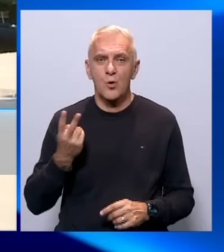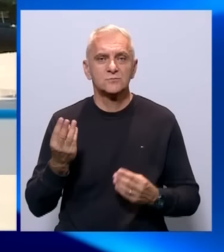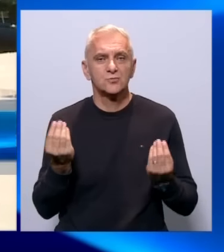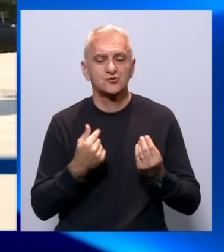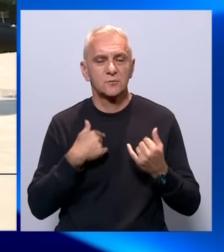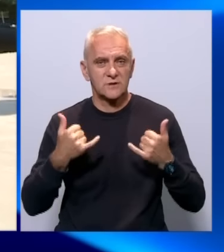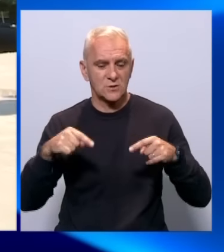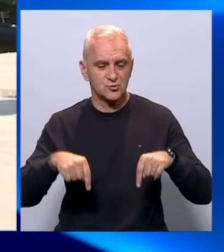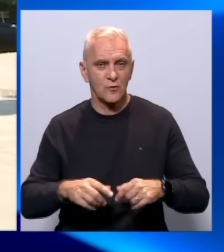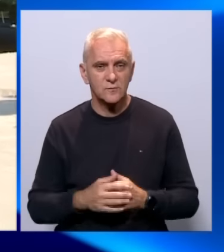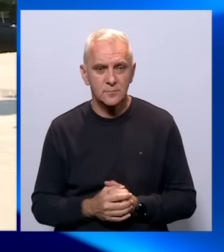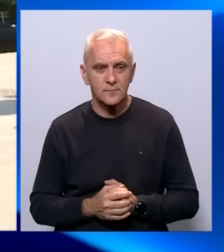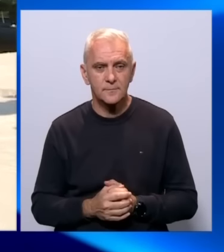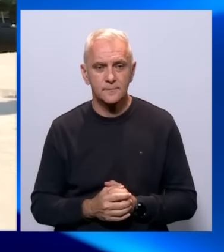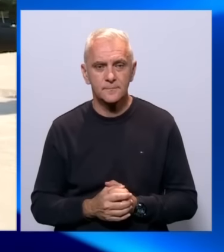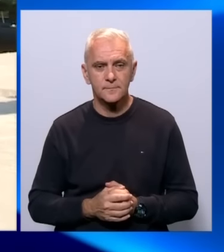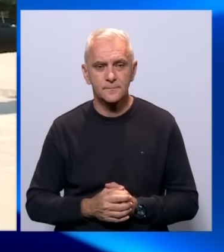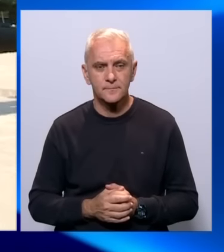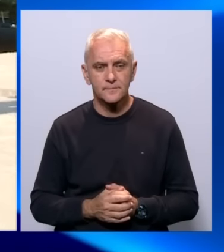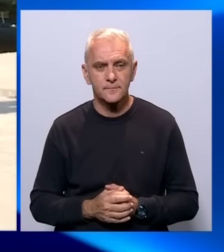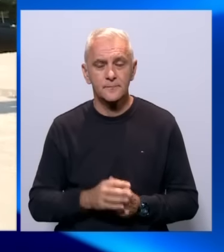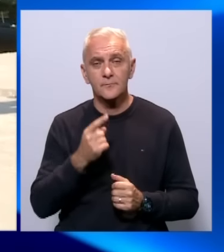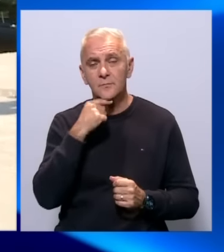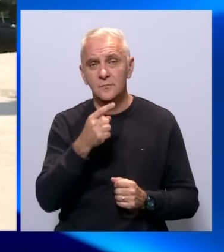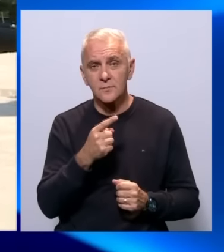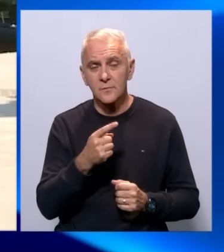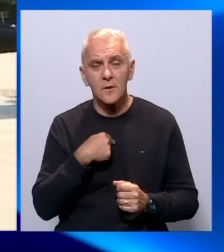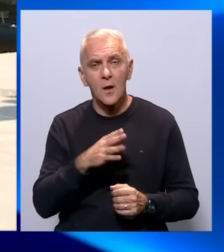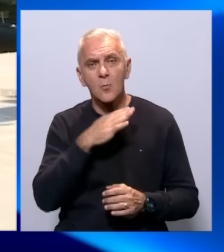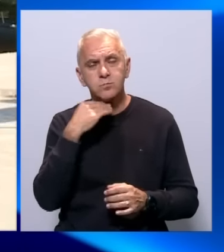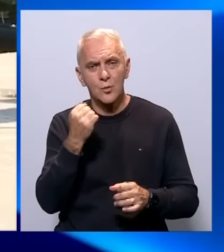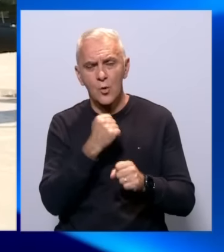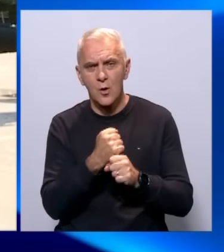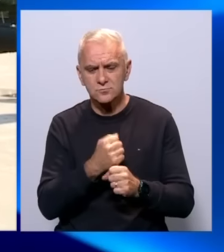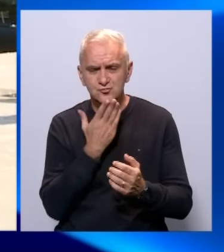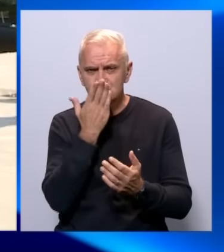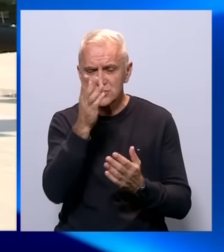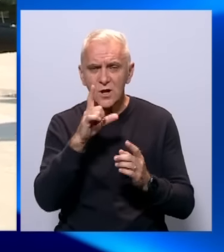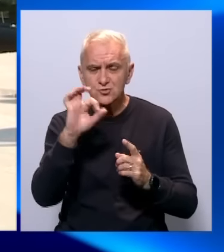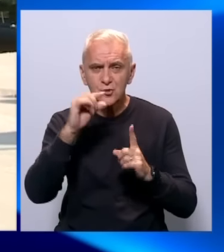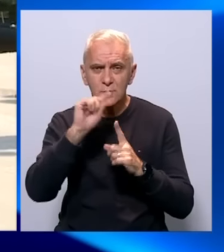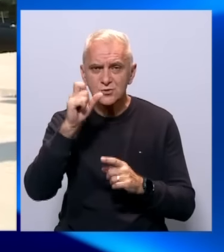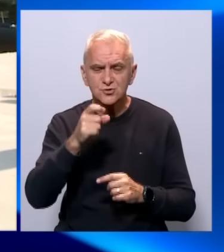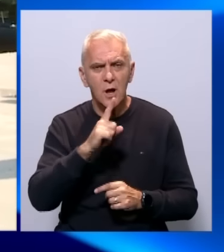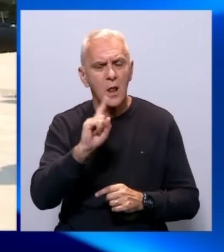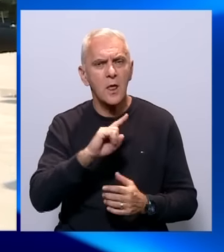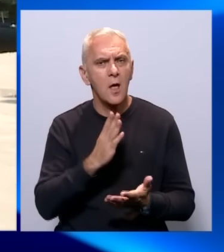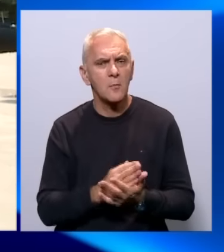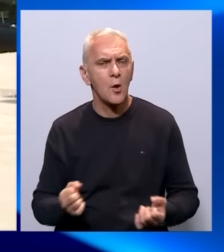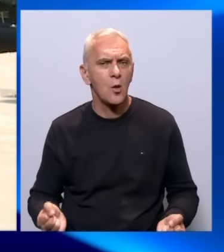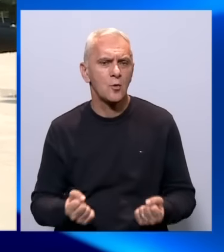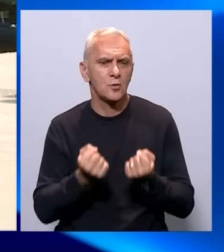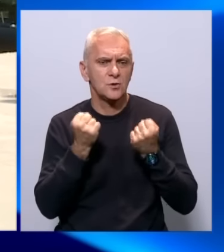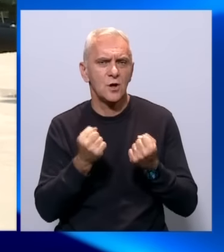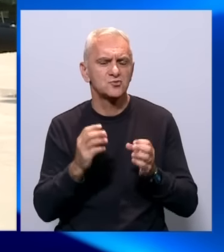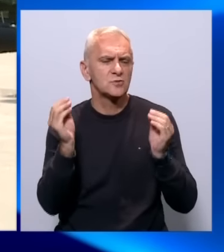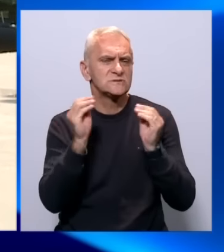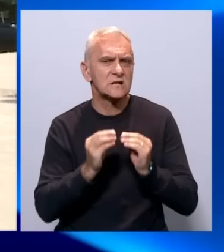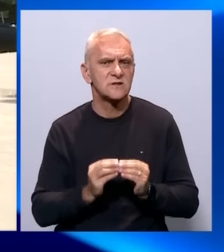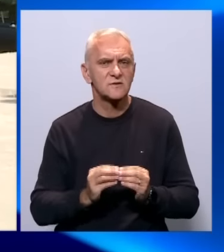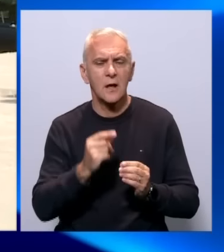ovdje. Obradila sam mnogo, pošto sam 9. razred, obradila sam mnogo dijela Branko Ćopića i nije bilo toliko teško sad sastaviti